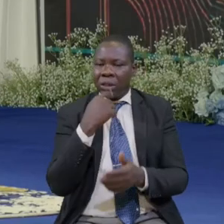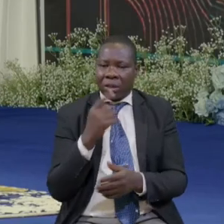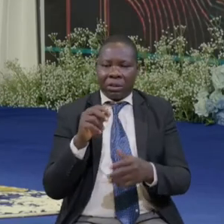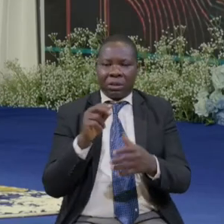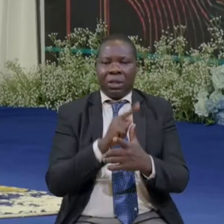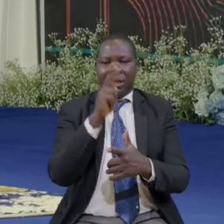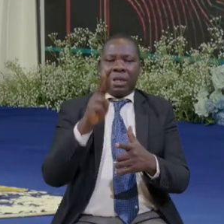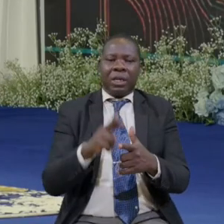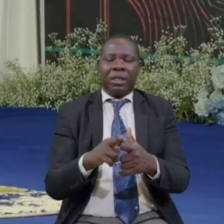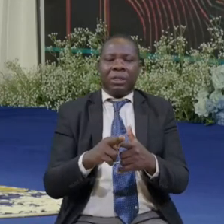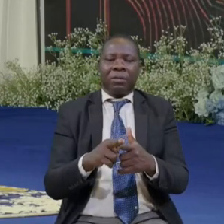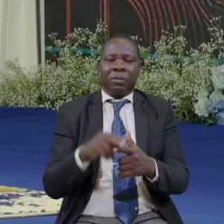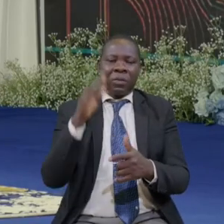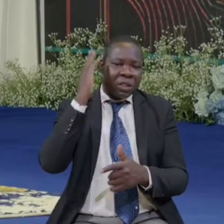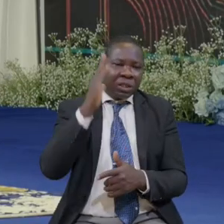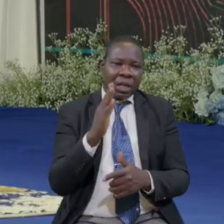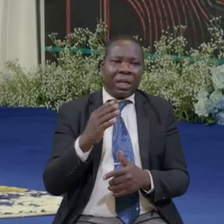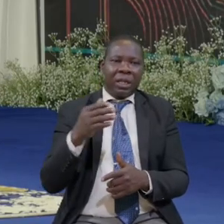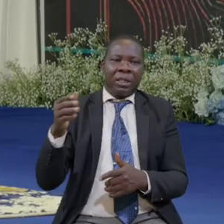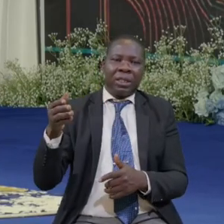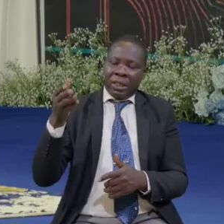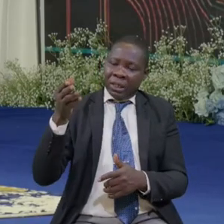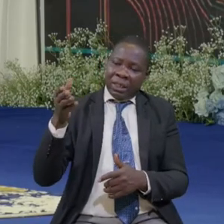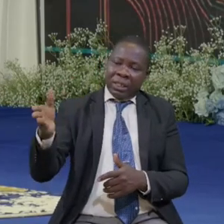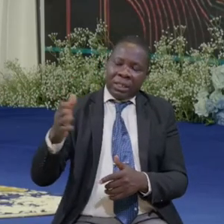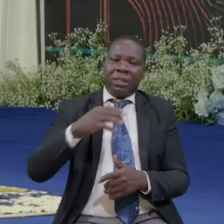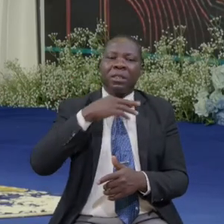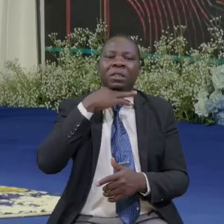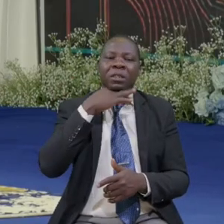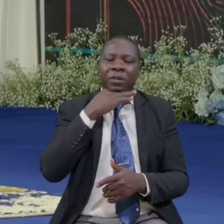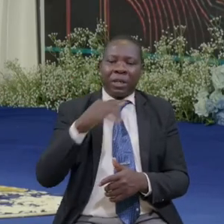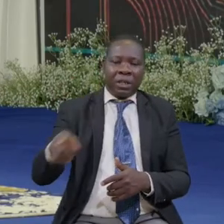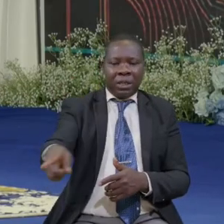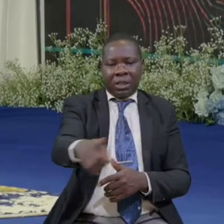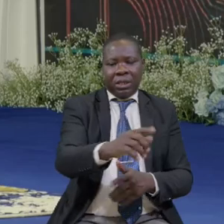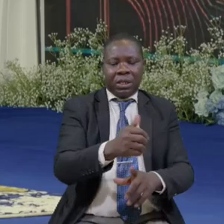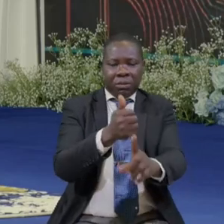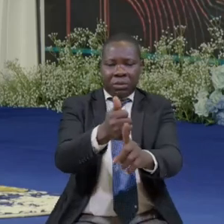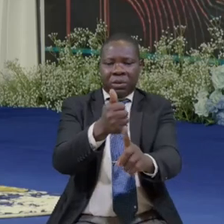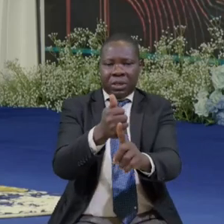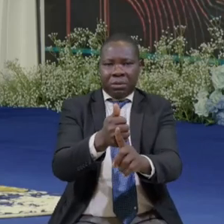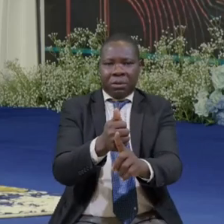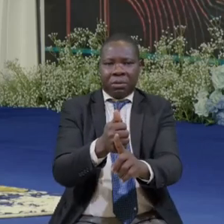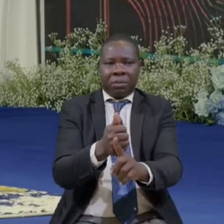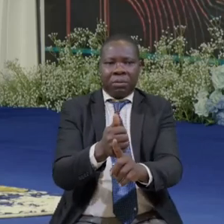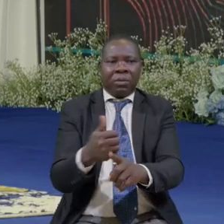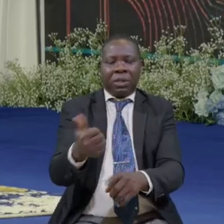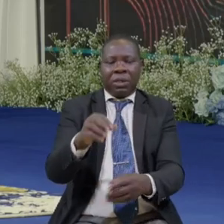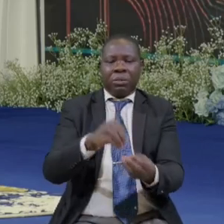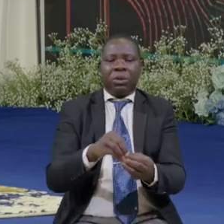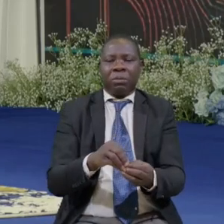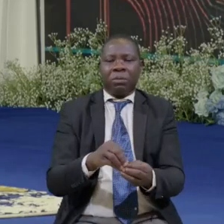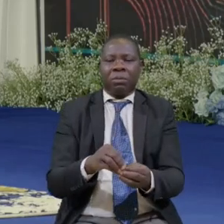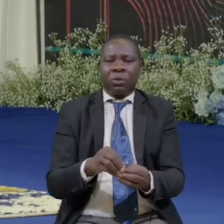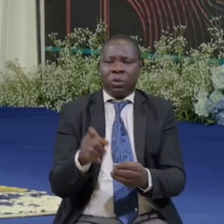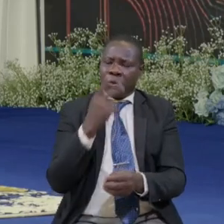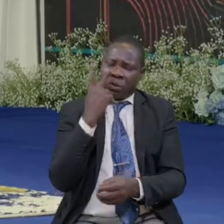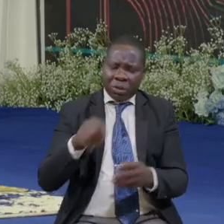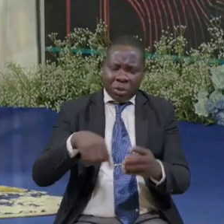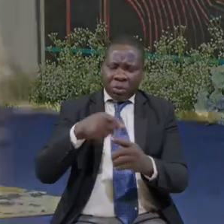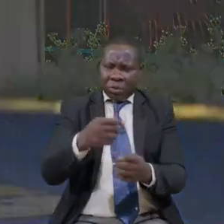Ils ne se soucieront plus par leurs idoles. Ouais, lorsque vous venez